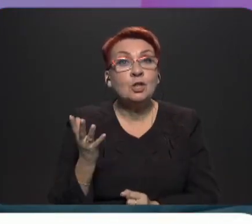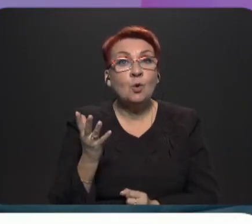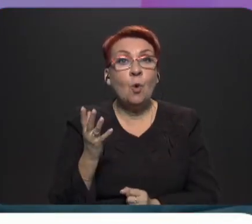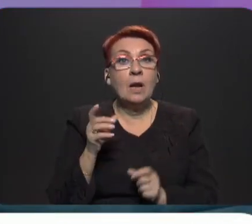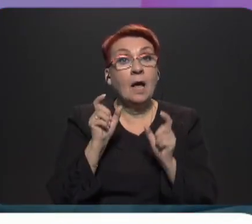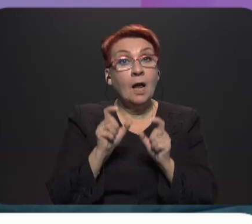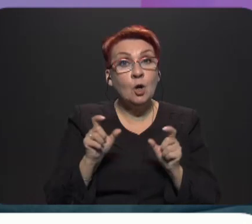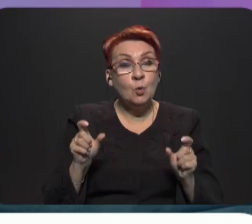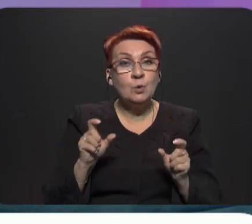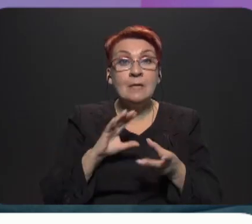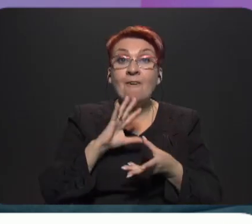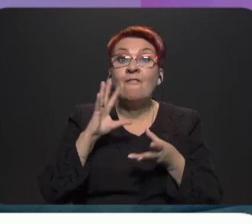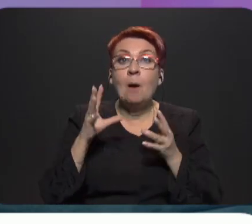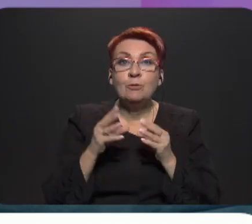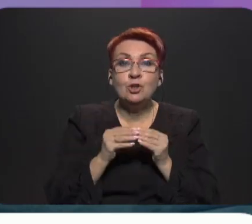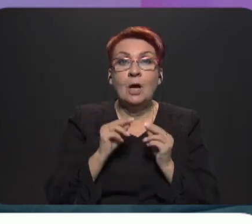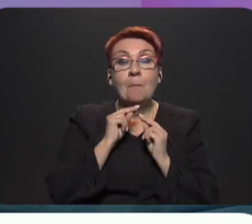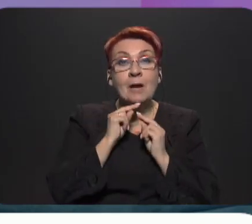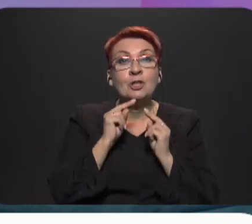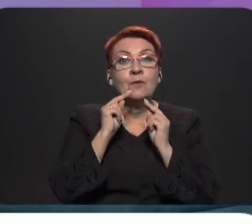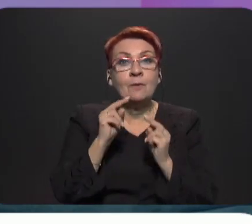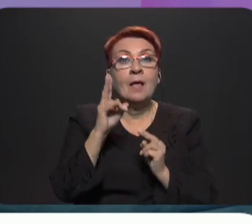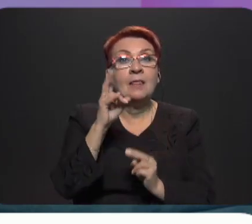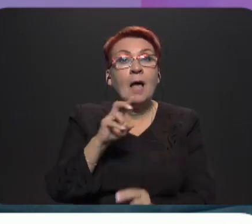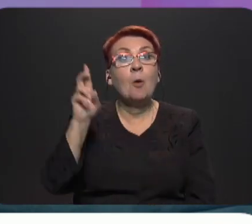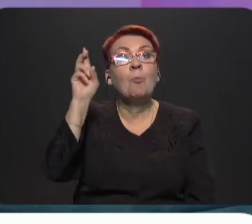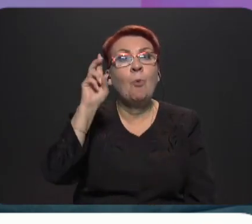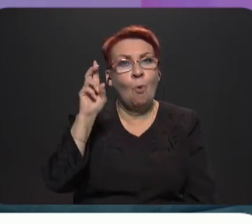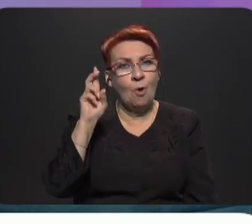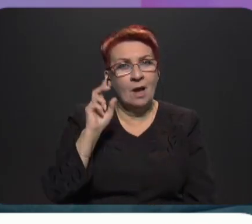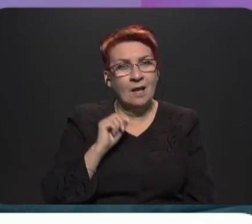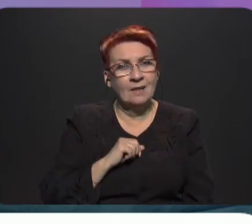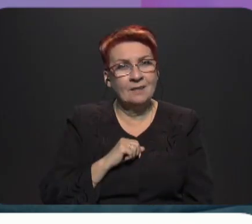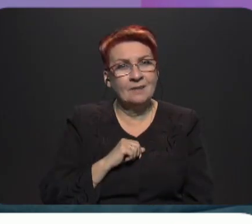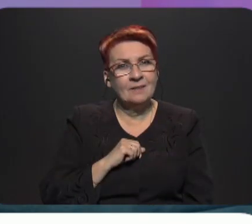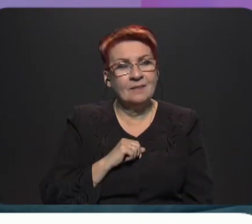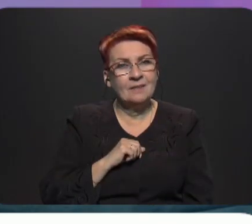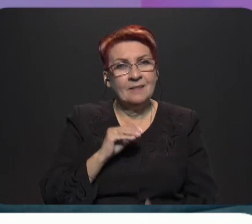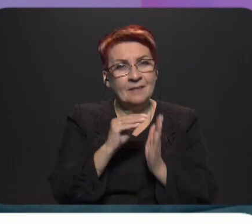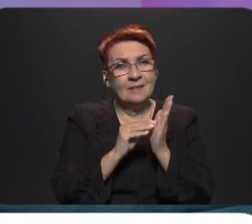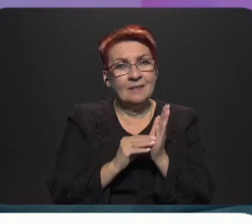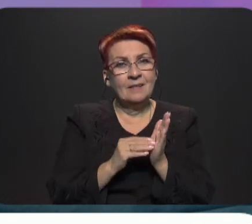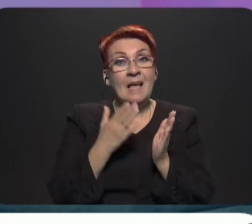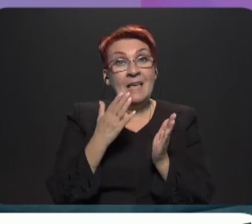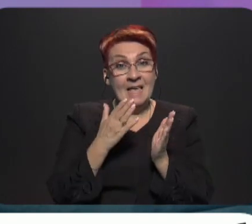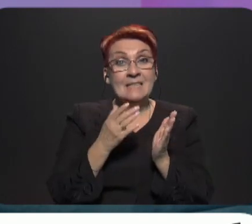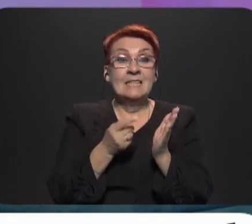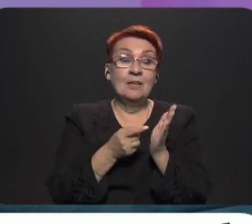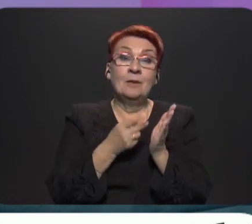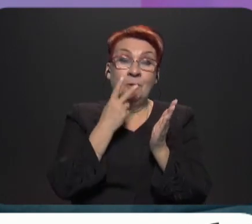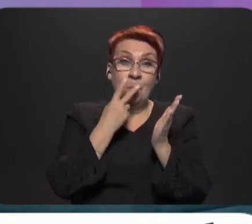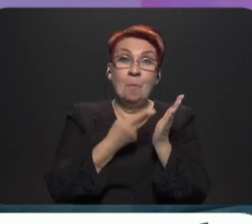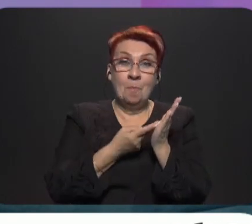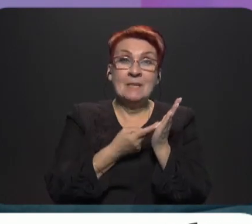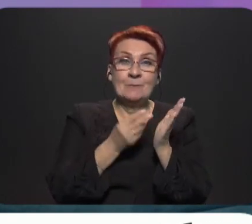Сколько люди вообще обращают внимание на Бога? Так вот, если вот мы перевернем эту статистику,